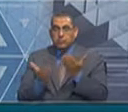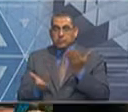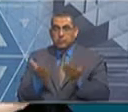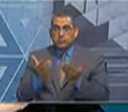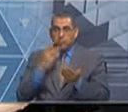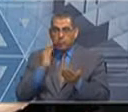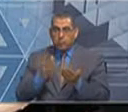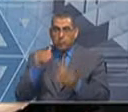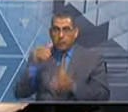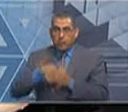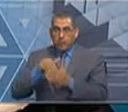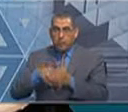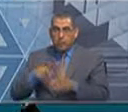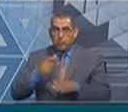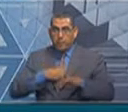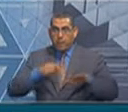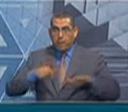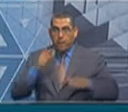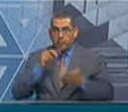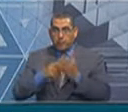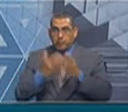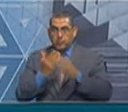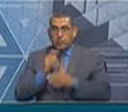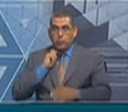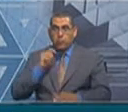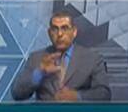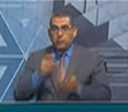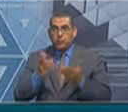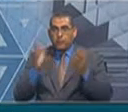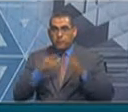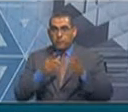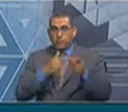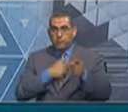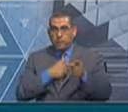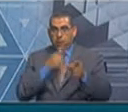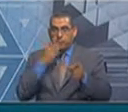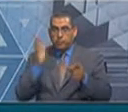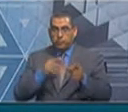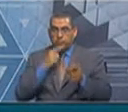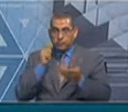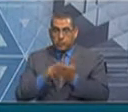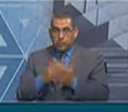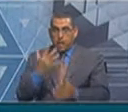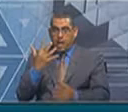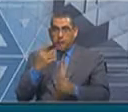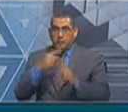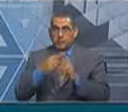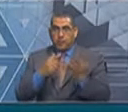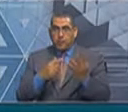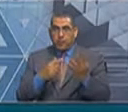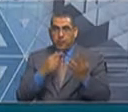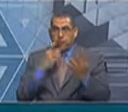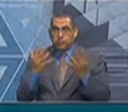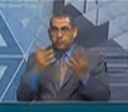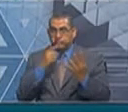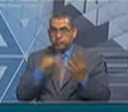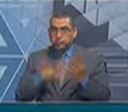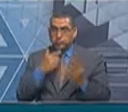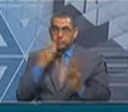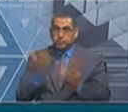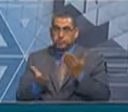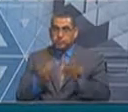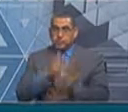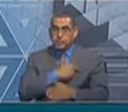الأيديولوجي داخل المحكمة التي يحظى المحافظون بالأغلبية فيها بواقع 5-4، إذ ستعطي